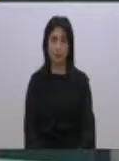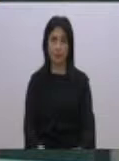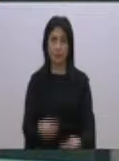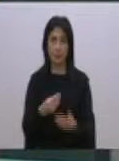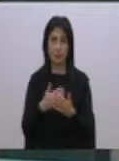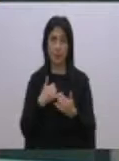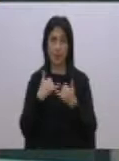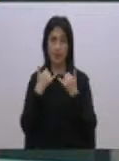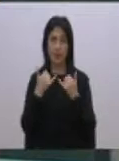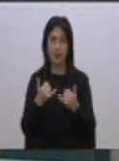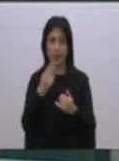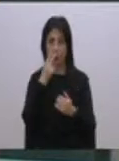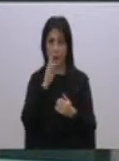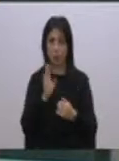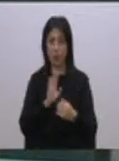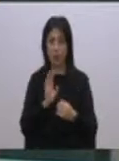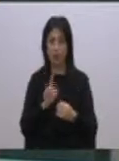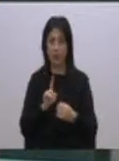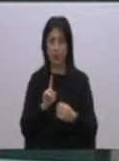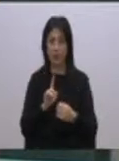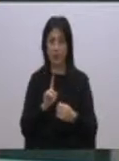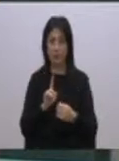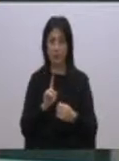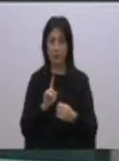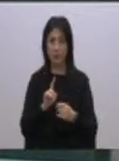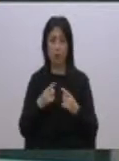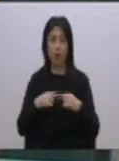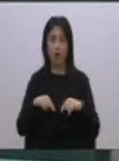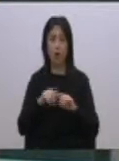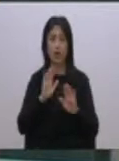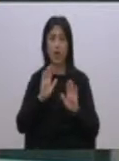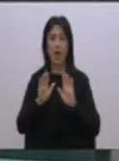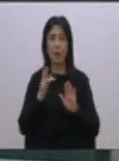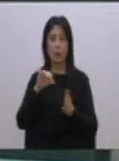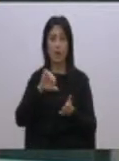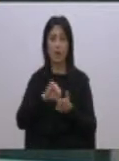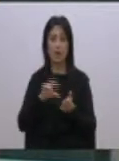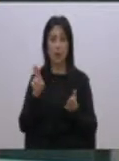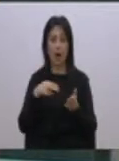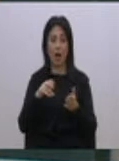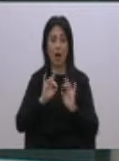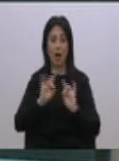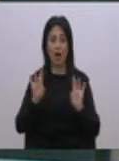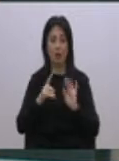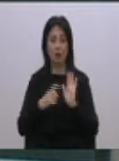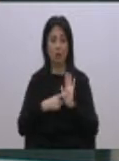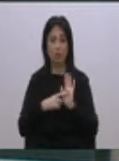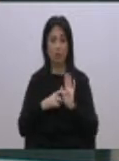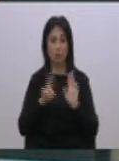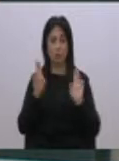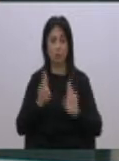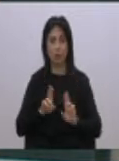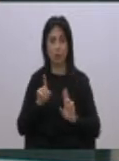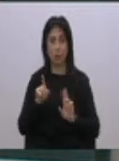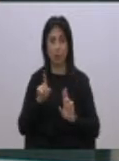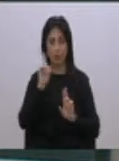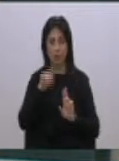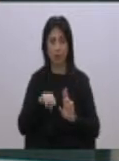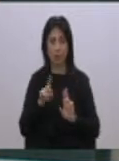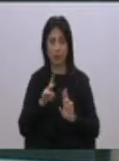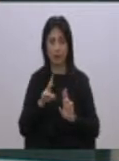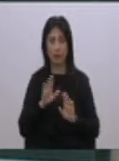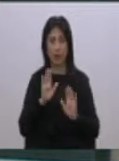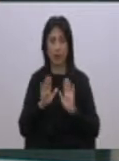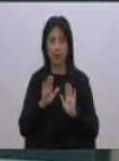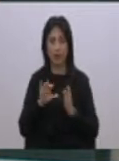când patrișcemis, mi-au hedevat organizații schemzuale în țară, mă adgion, se zmarteba, condet, când